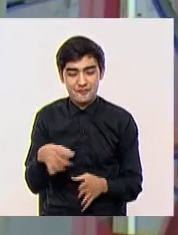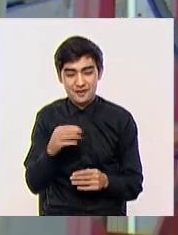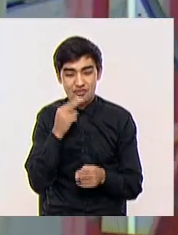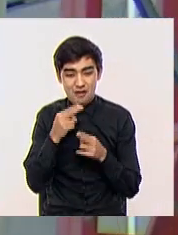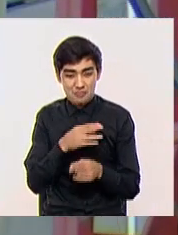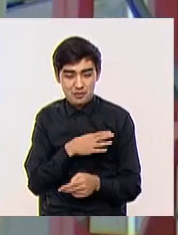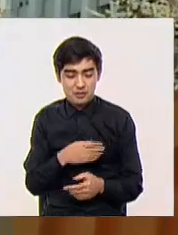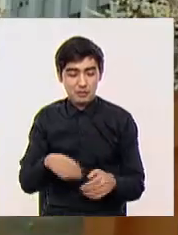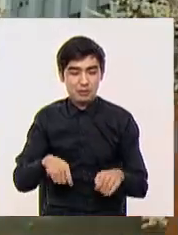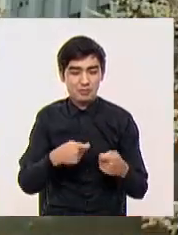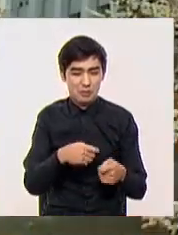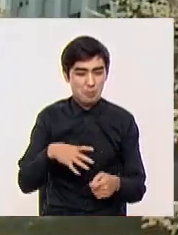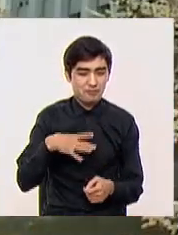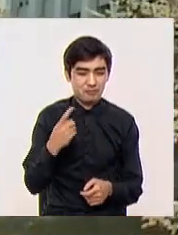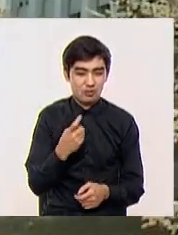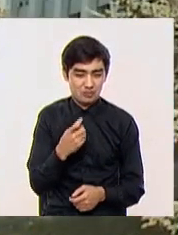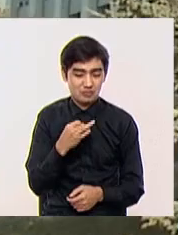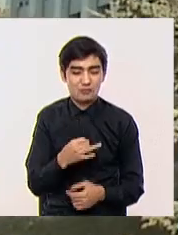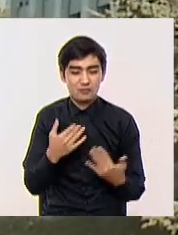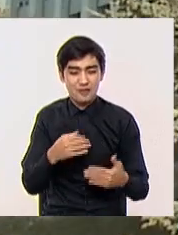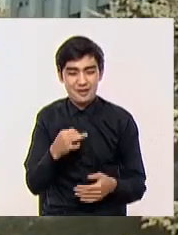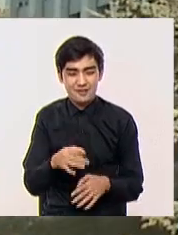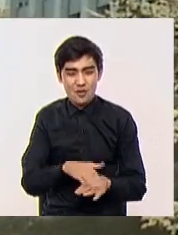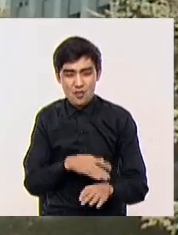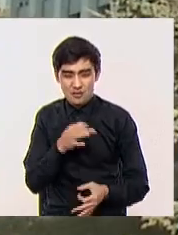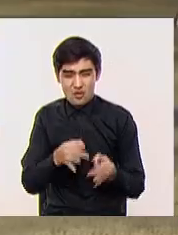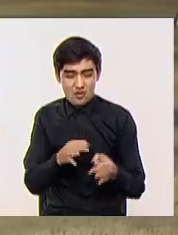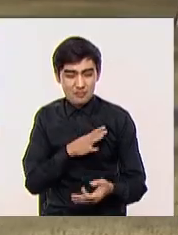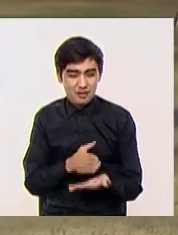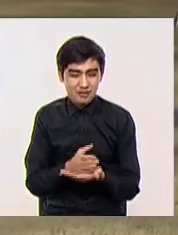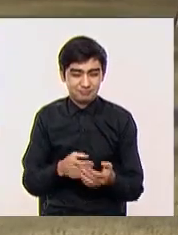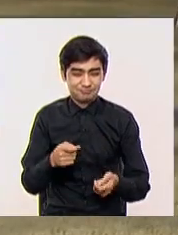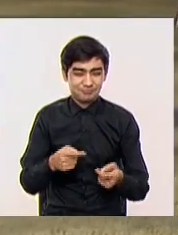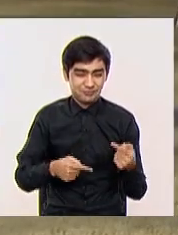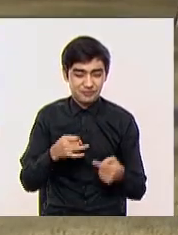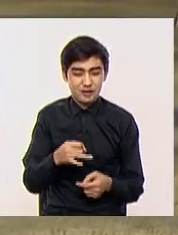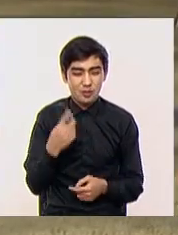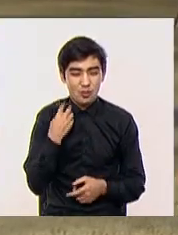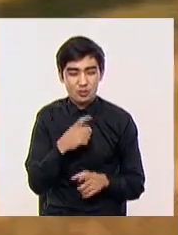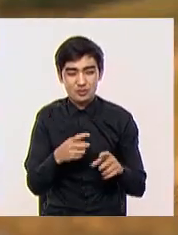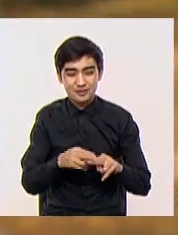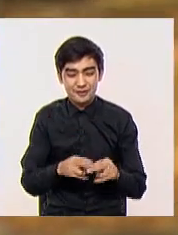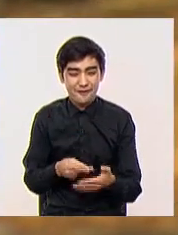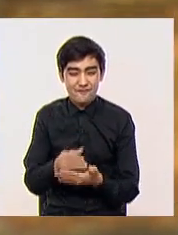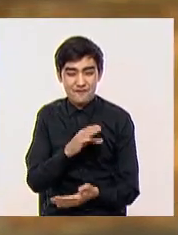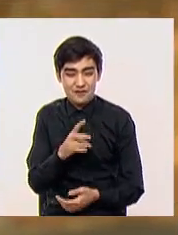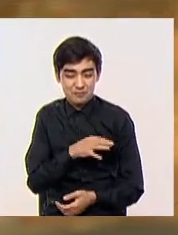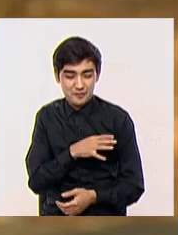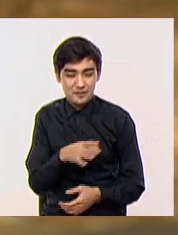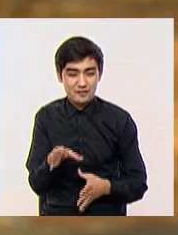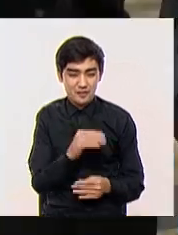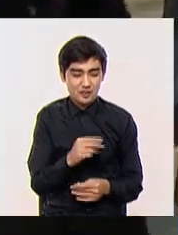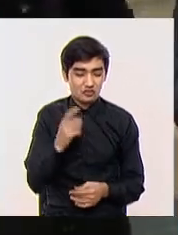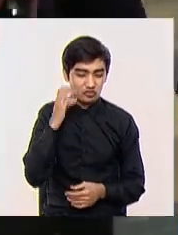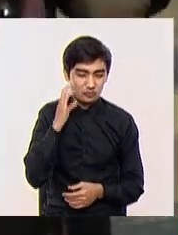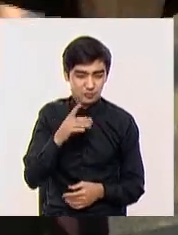быть направлены к бывшим владельцам. Так как многолетние судебные тяжбы не дали результатов, дольщики надеются, что акимат города все-таки еще раз выслушает